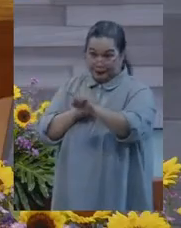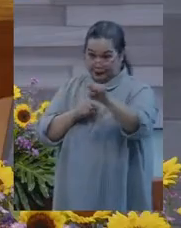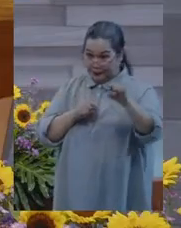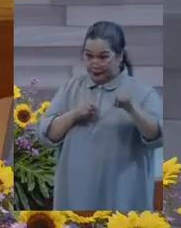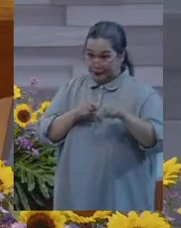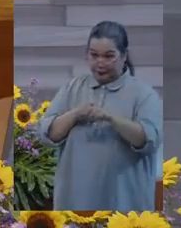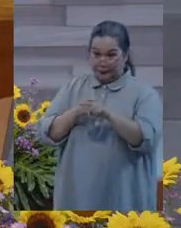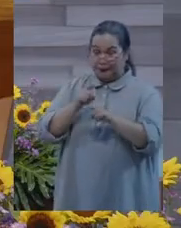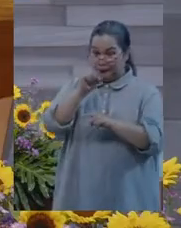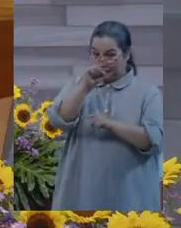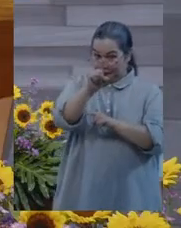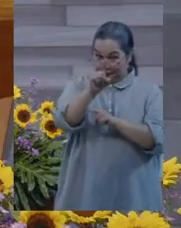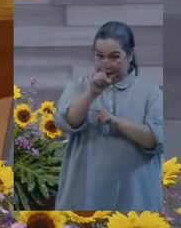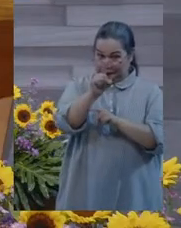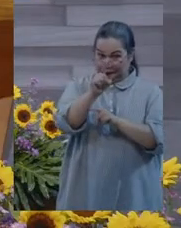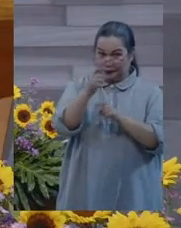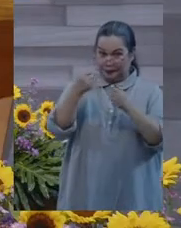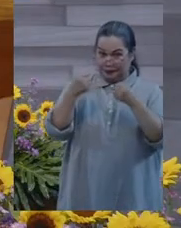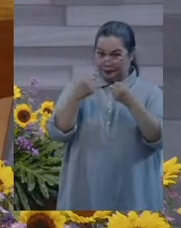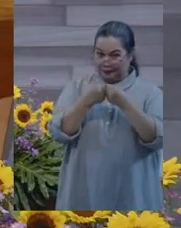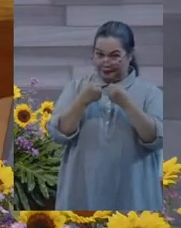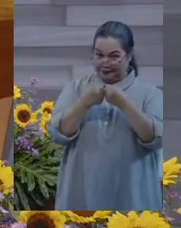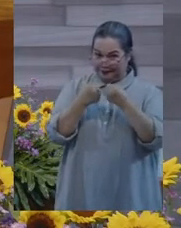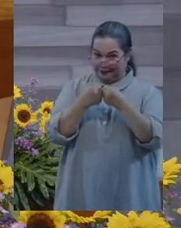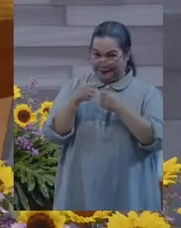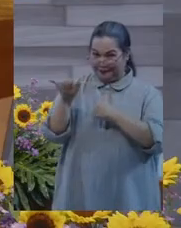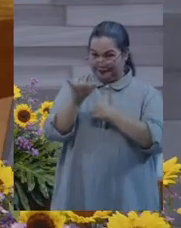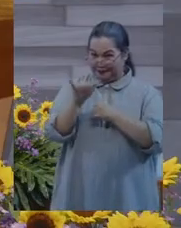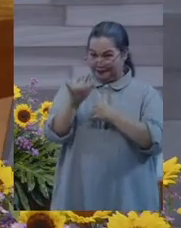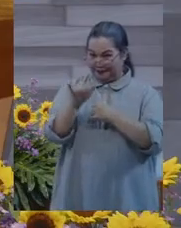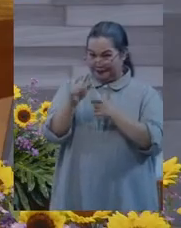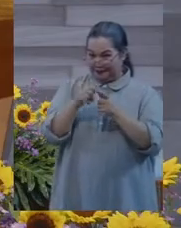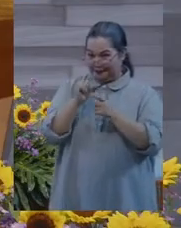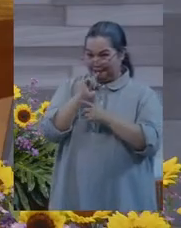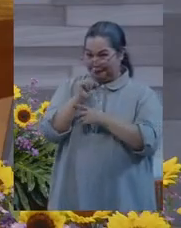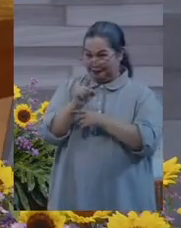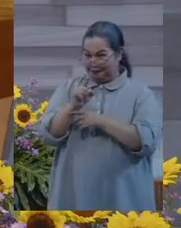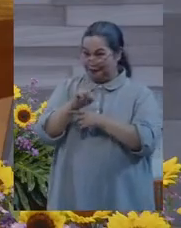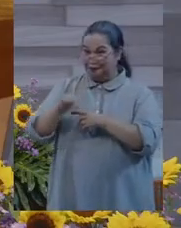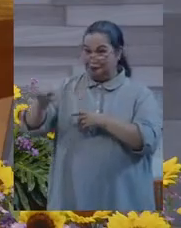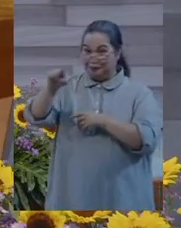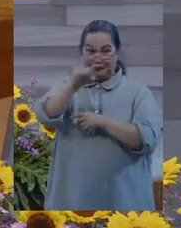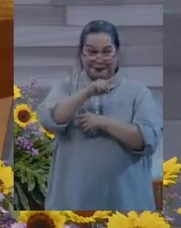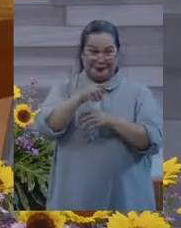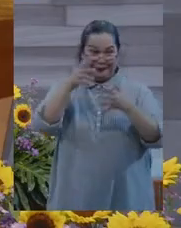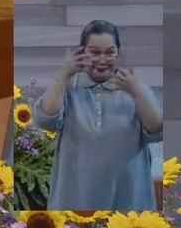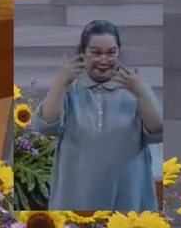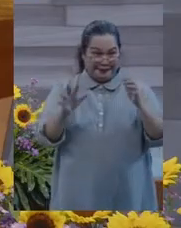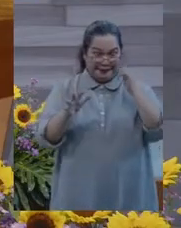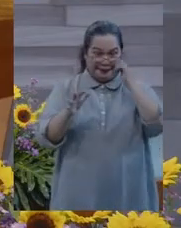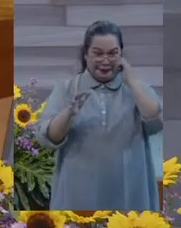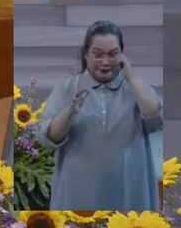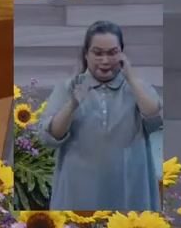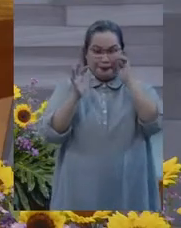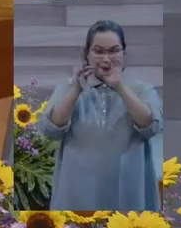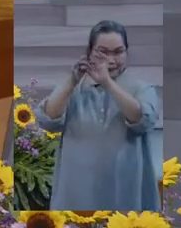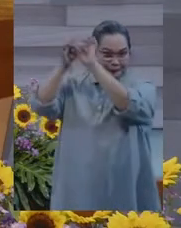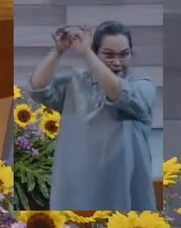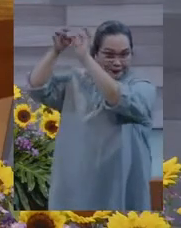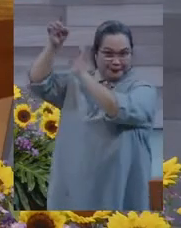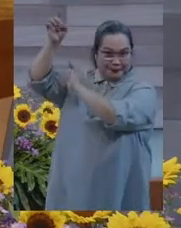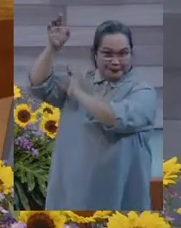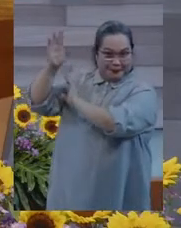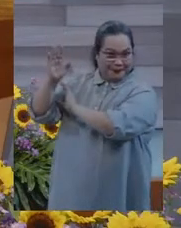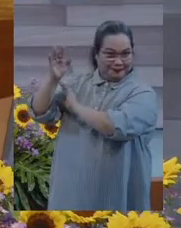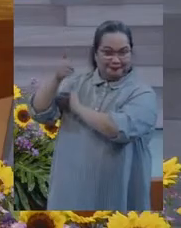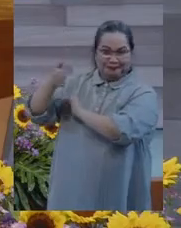ay nasa isang pakikipaglaban para sa katotohanan, ngunit tayo ay nasa panig ng